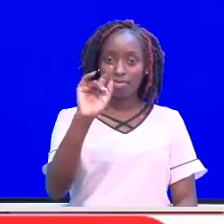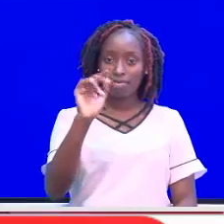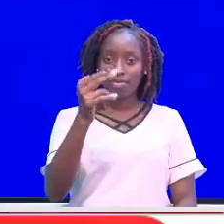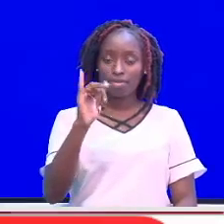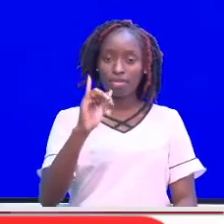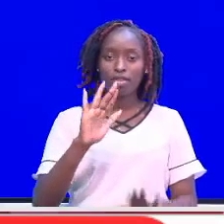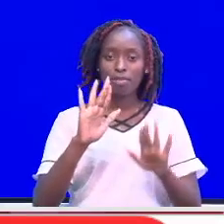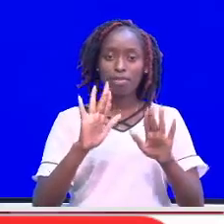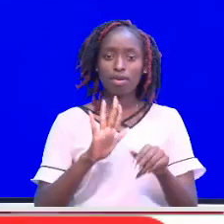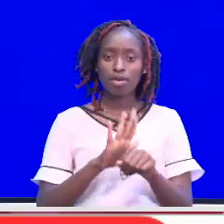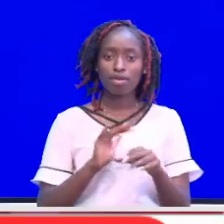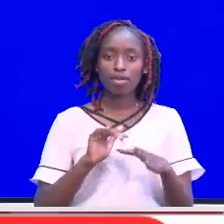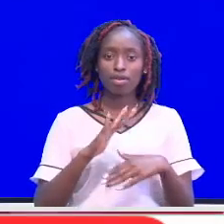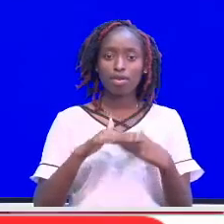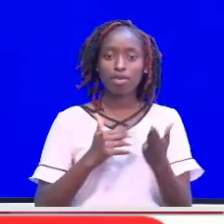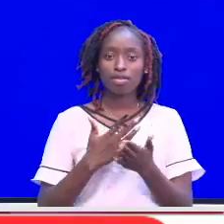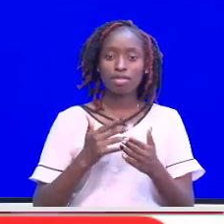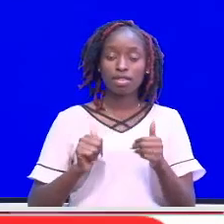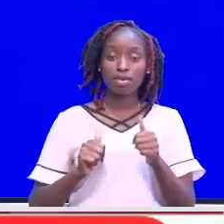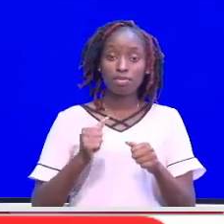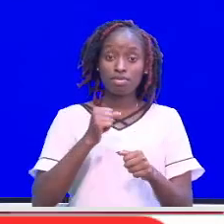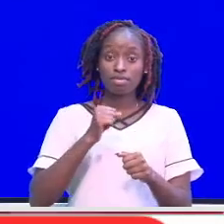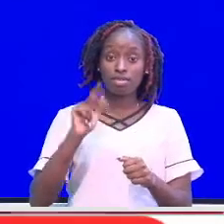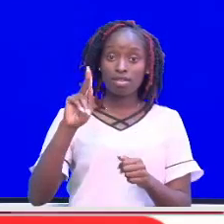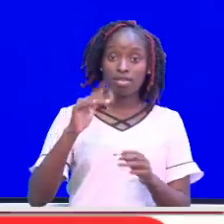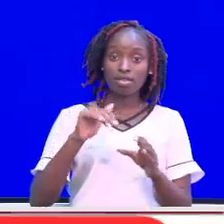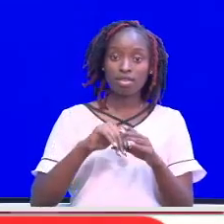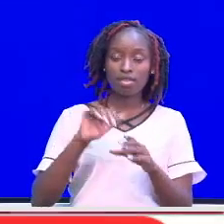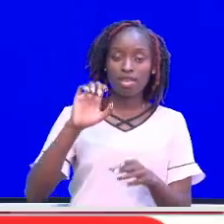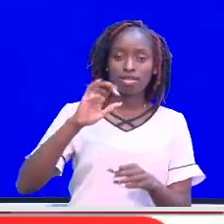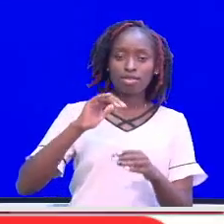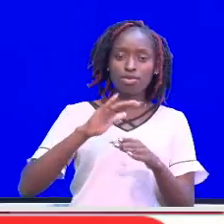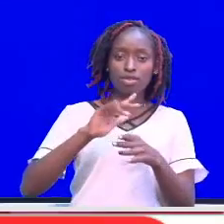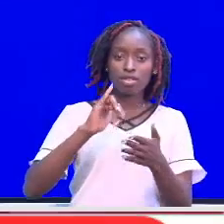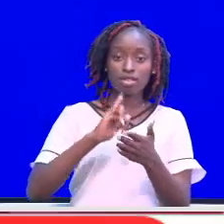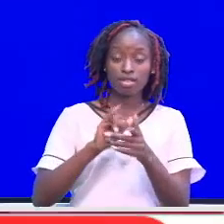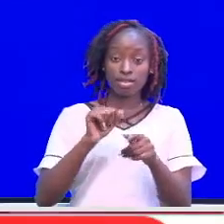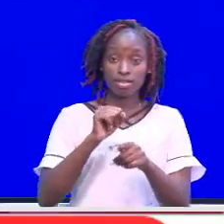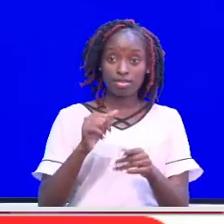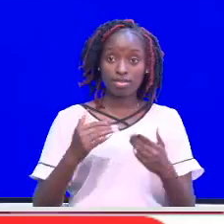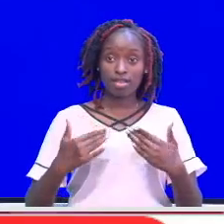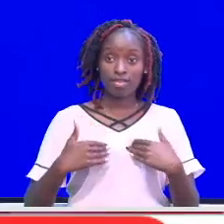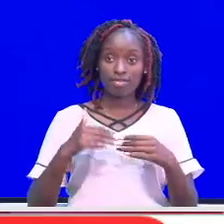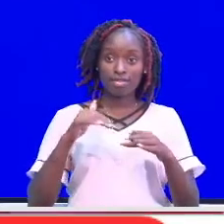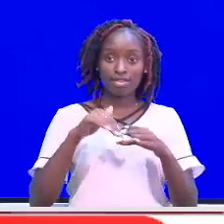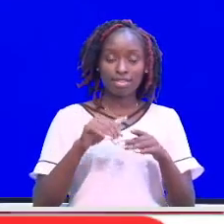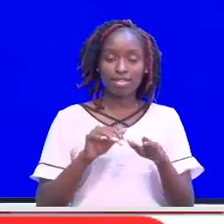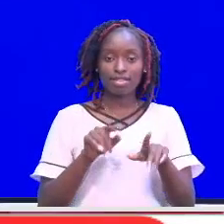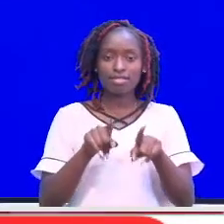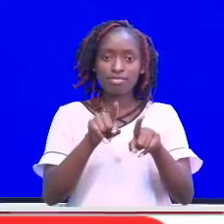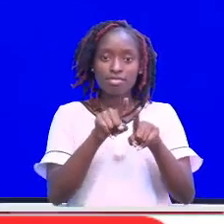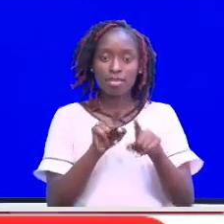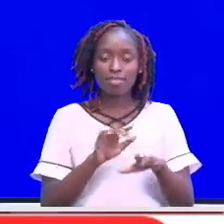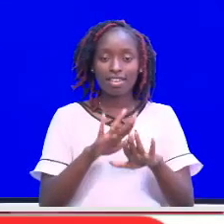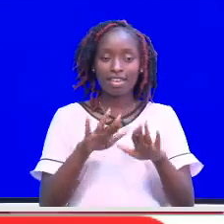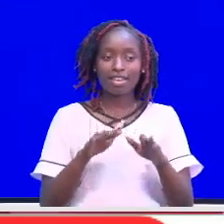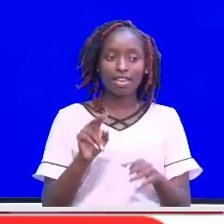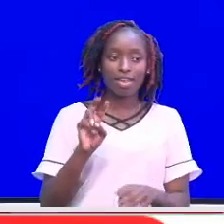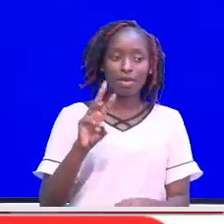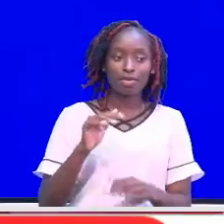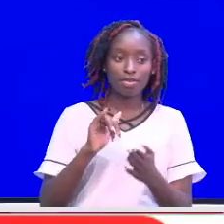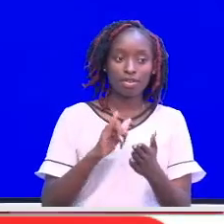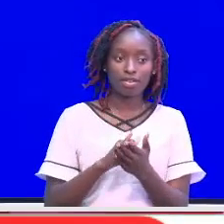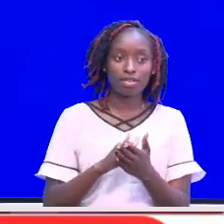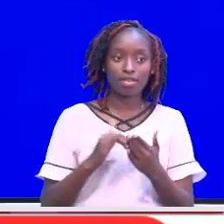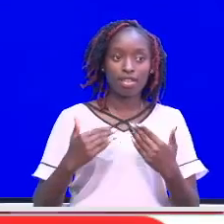kati ya miteremko ya mlima Kenya upande wa magharibi na mto Tana wa juu upande wa mashariki, kaunti ya Tharaka Nithi. Katika makala